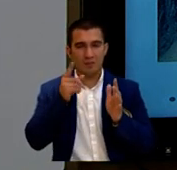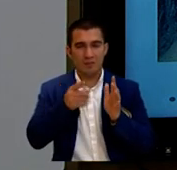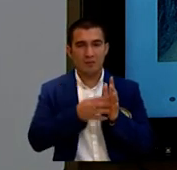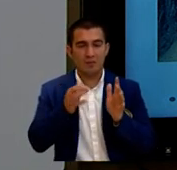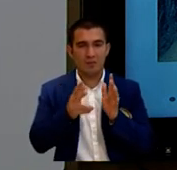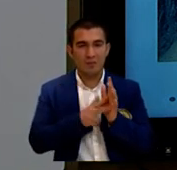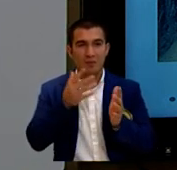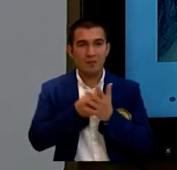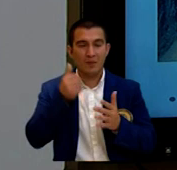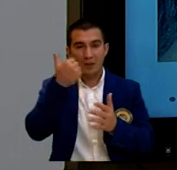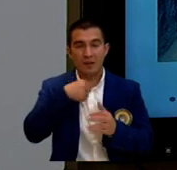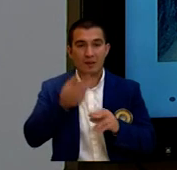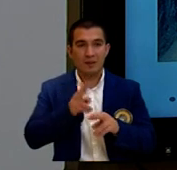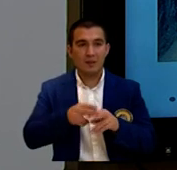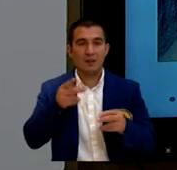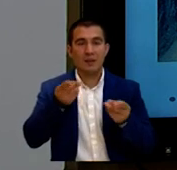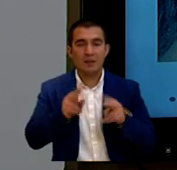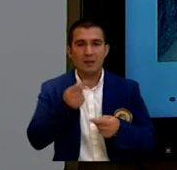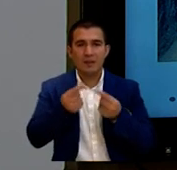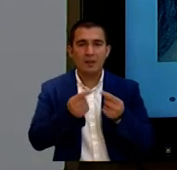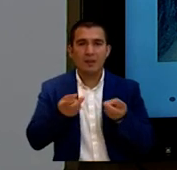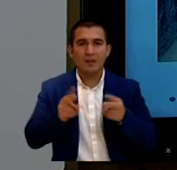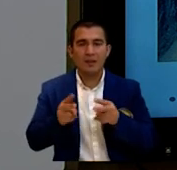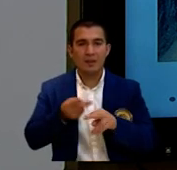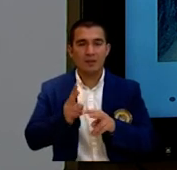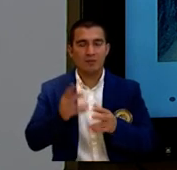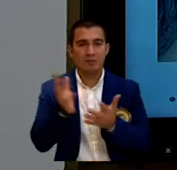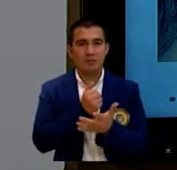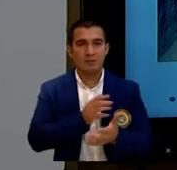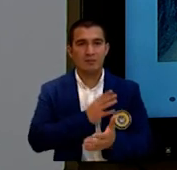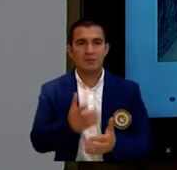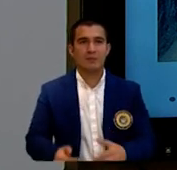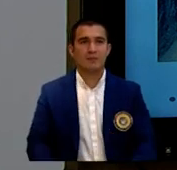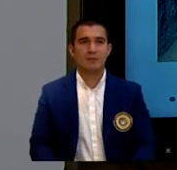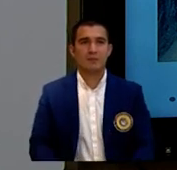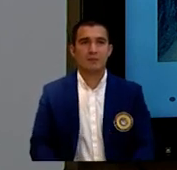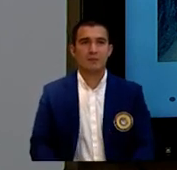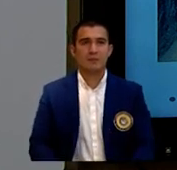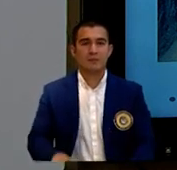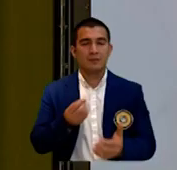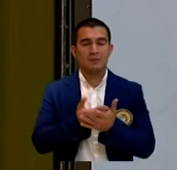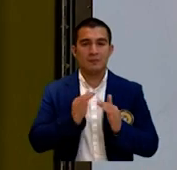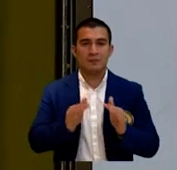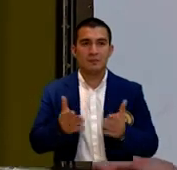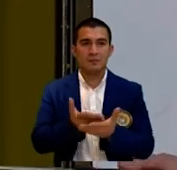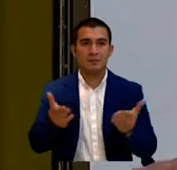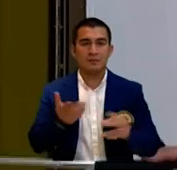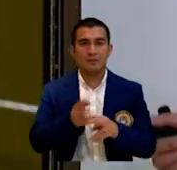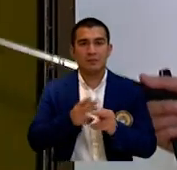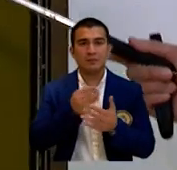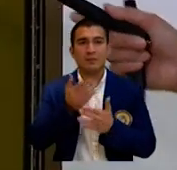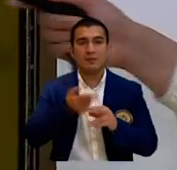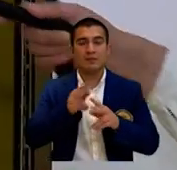1908-yilda rasadxona binosi qoldiqlarini topishga muvaffaq bo'ldi. Qadrli o'quvchilar, siz